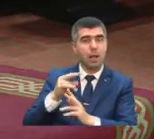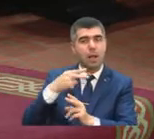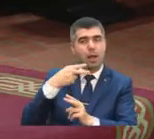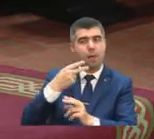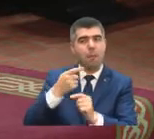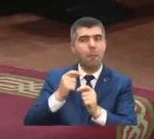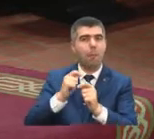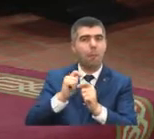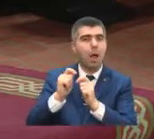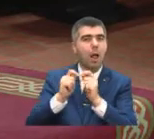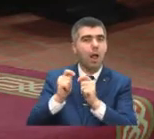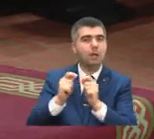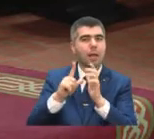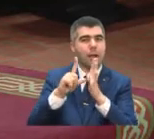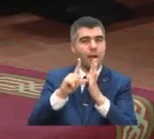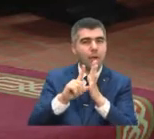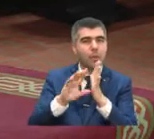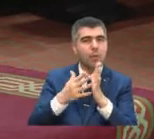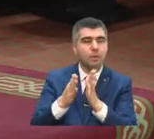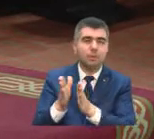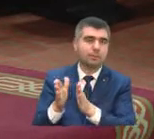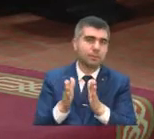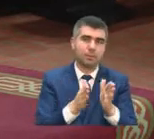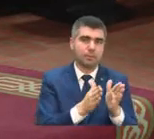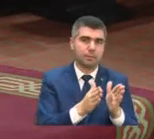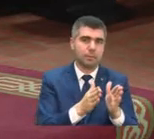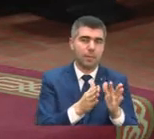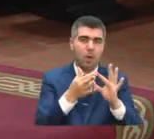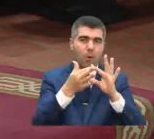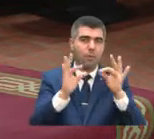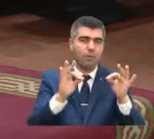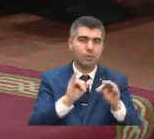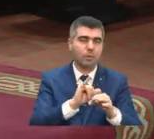لأن ماشي وقته، لكن تسير هذه الأراضي هو اللي